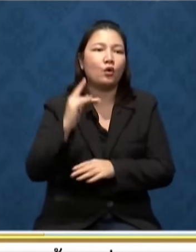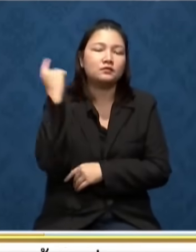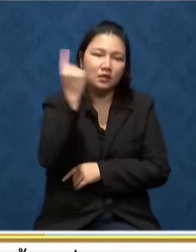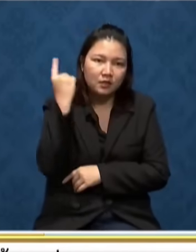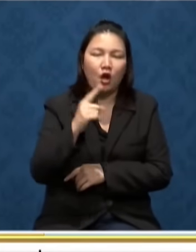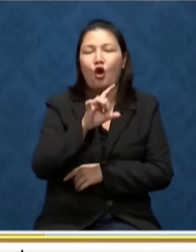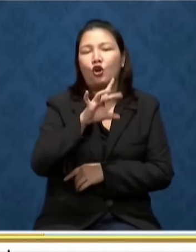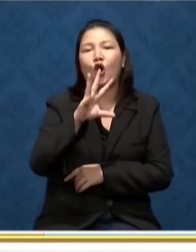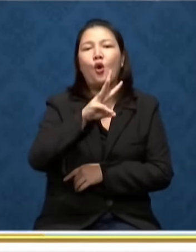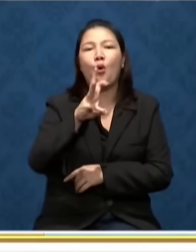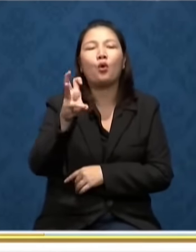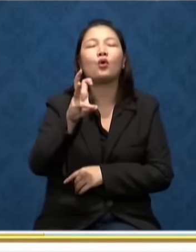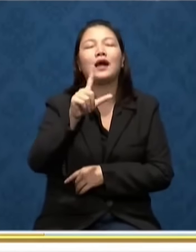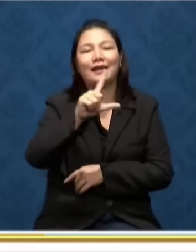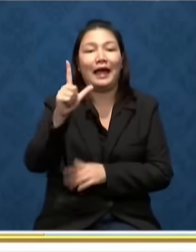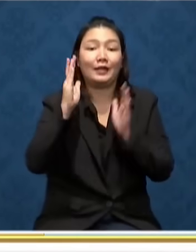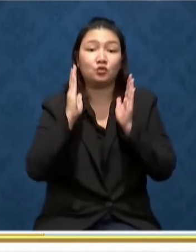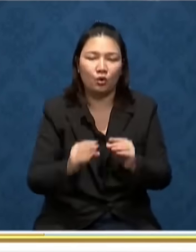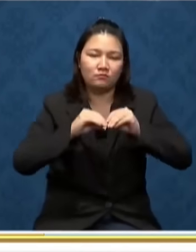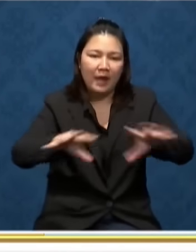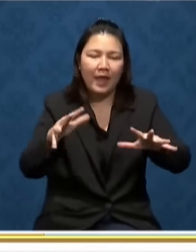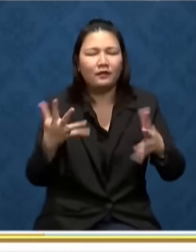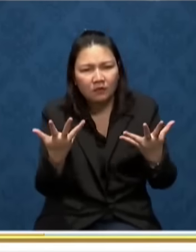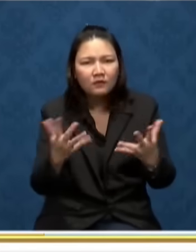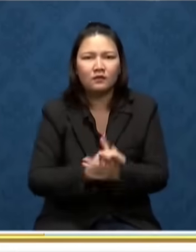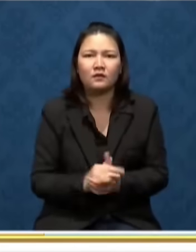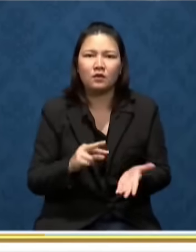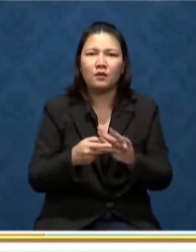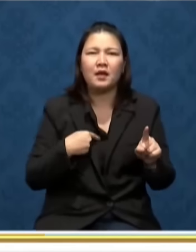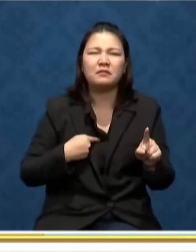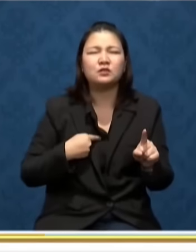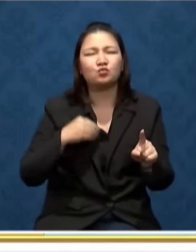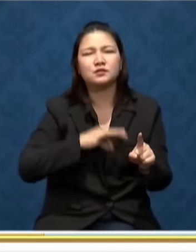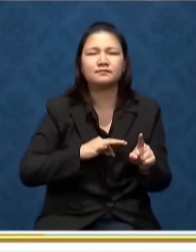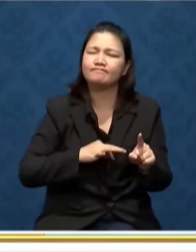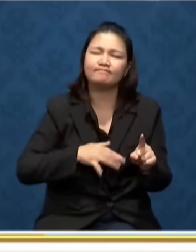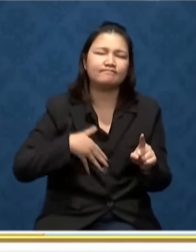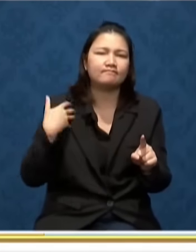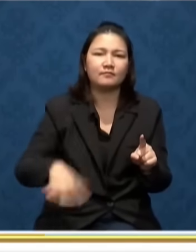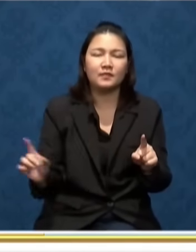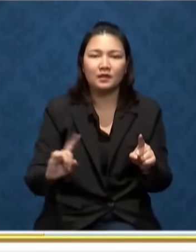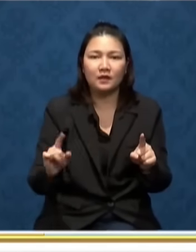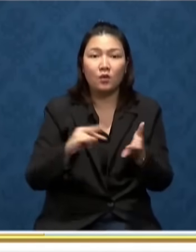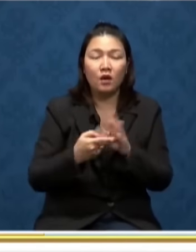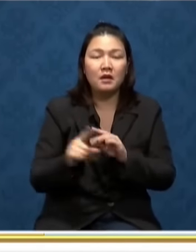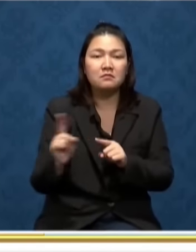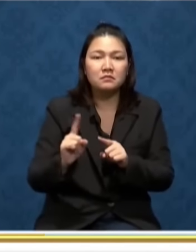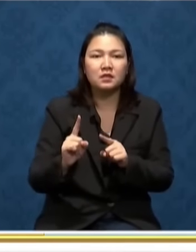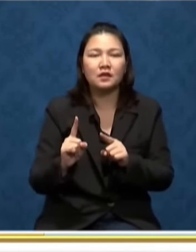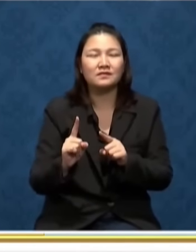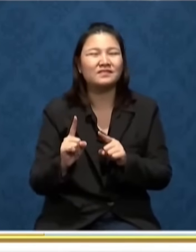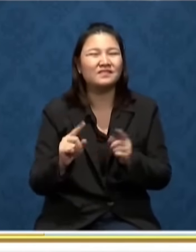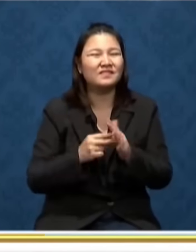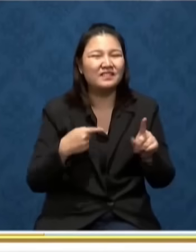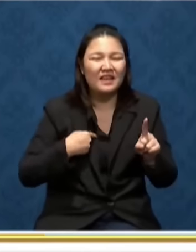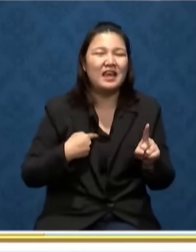รวดไหลที่เจ็บใจที่สุดและบาดใจประชาชนที่สุดคืออะไรรู้มั้ยฮะไม่ได้ Hackครับแต่เป็นเพราะ